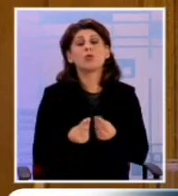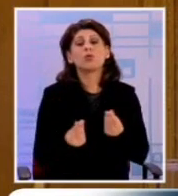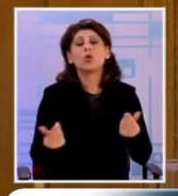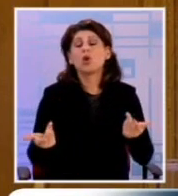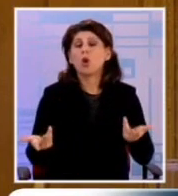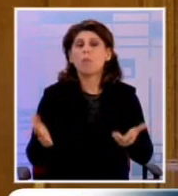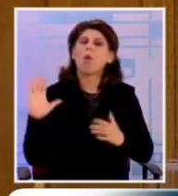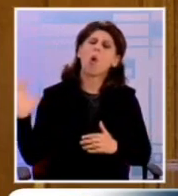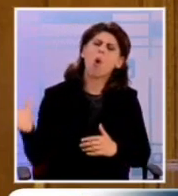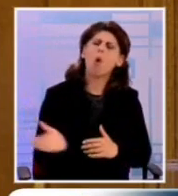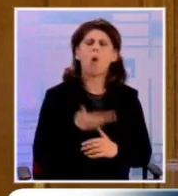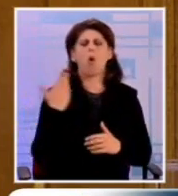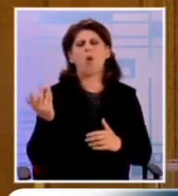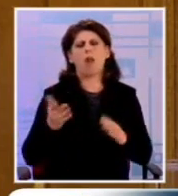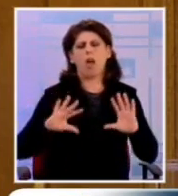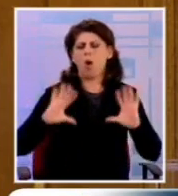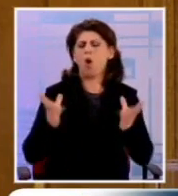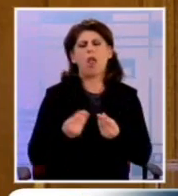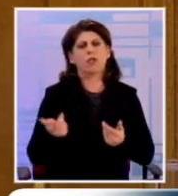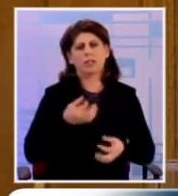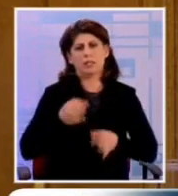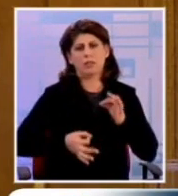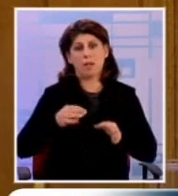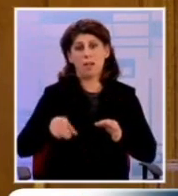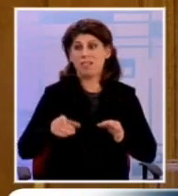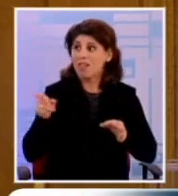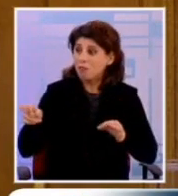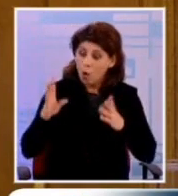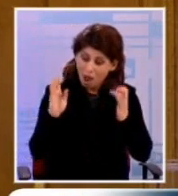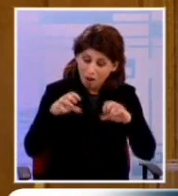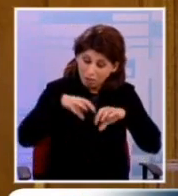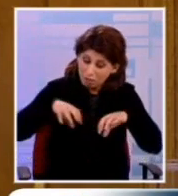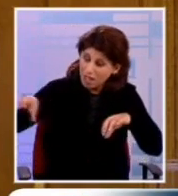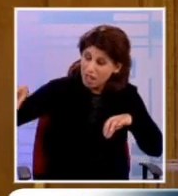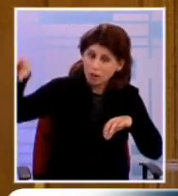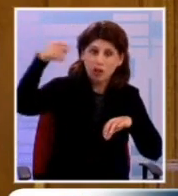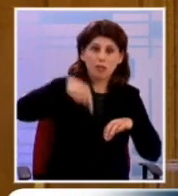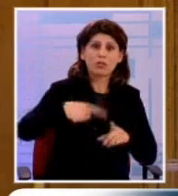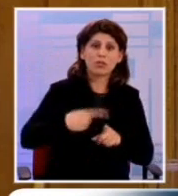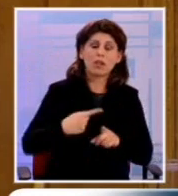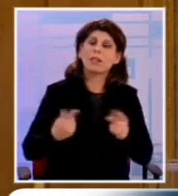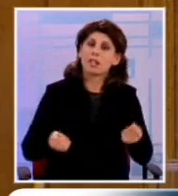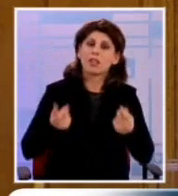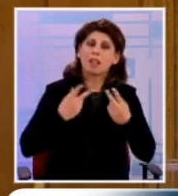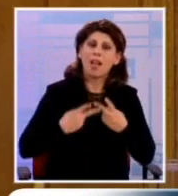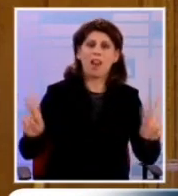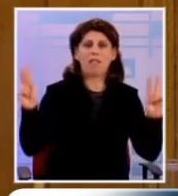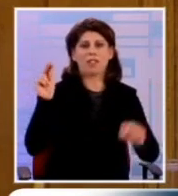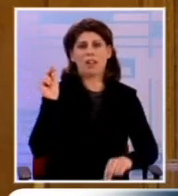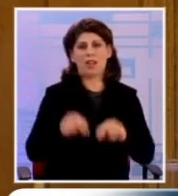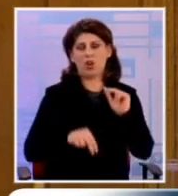όσα συζητάμε. Σε αυτούς οφείλουμε το γεγονός ότι σε αυτή τη χώρα γίνονται ελεύθερες